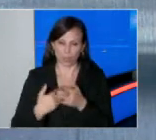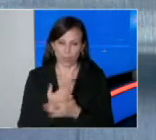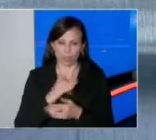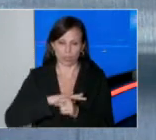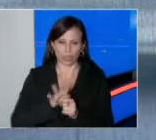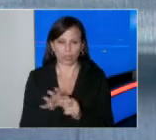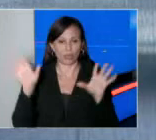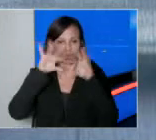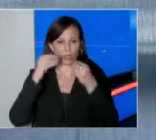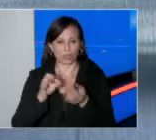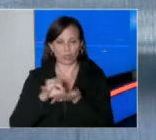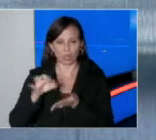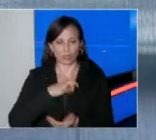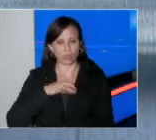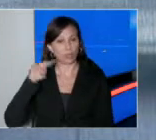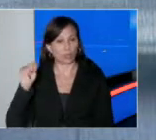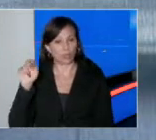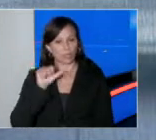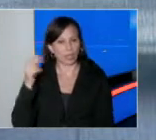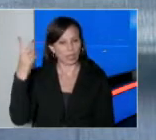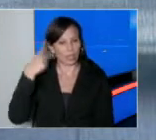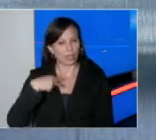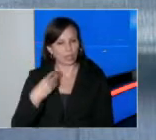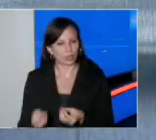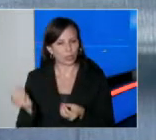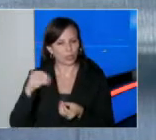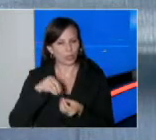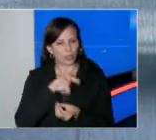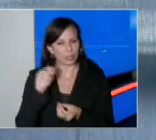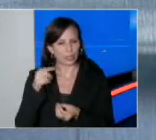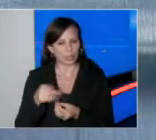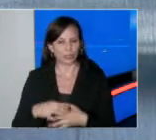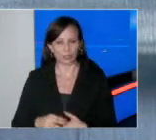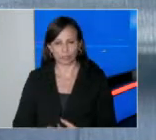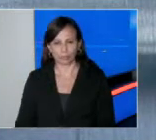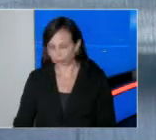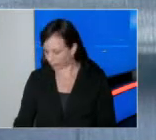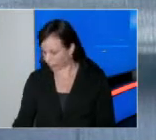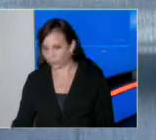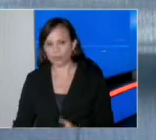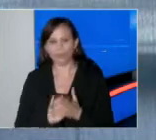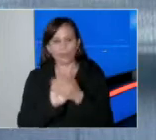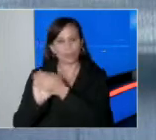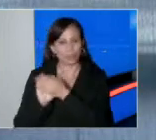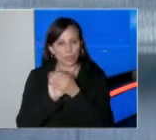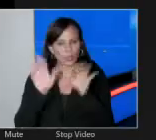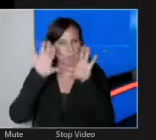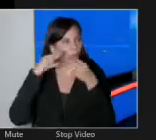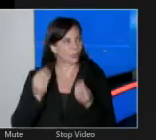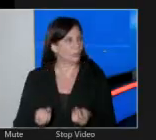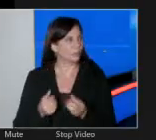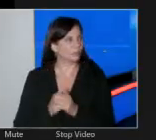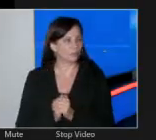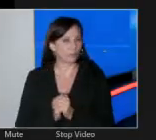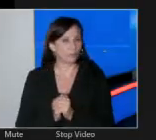טוב לכתבנו נדב אלימלך, אנחנו רוצים קצת להבין ממנו עוד על העניין הזה. שלום נדב. שלום, יניר, ערב טוב. ערב טוב, טוב.